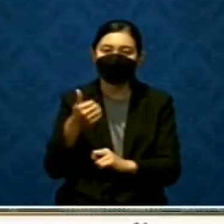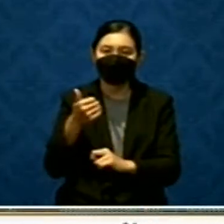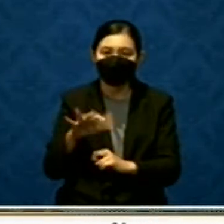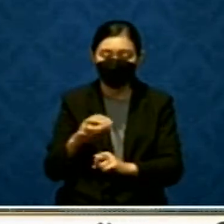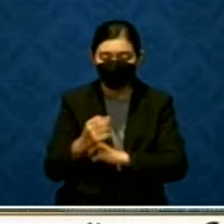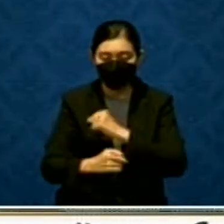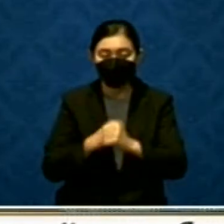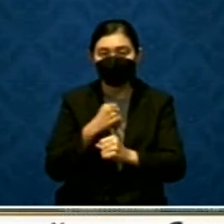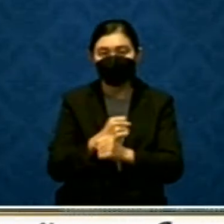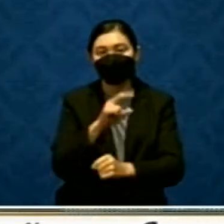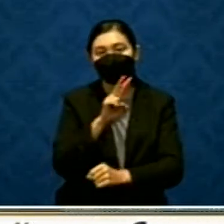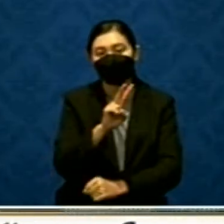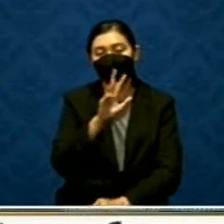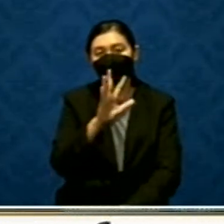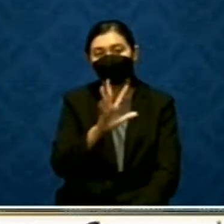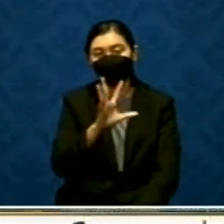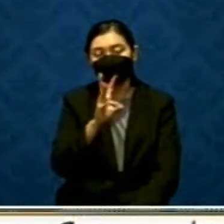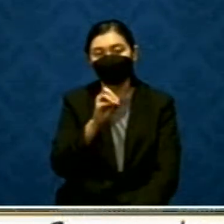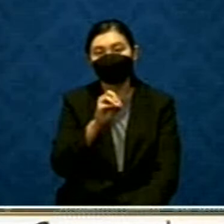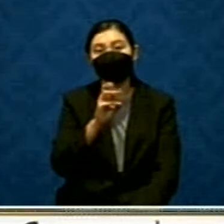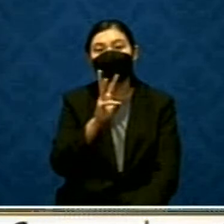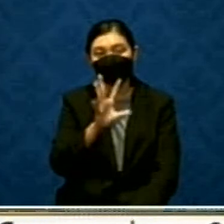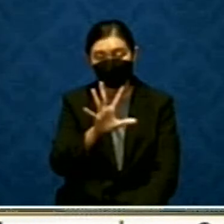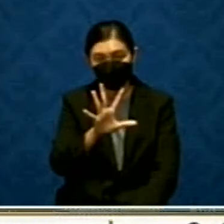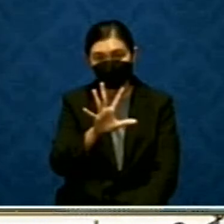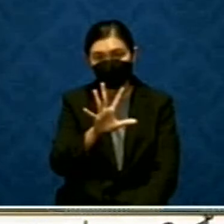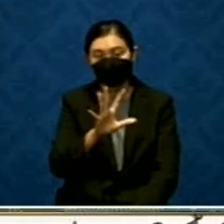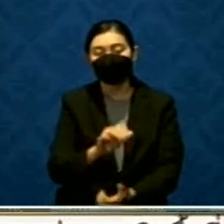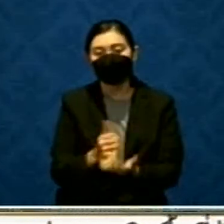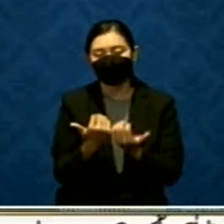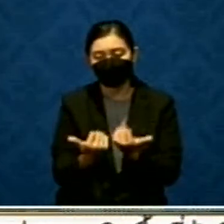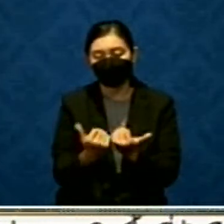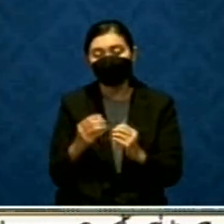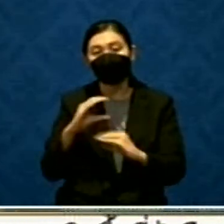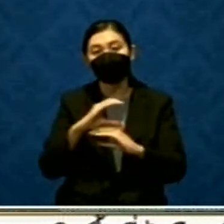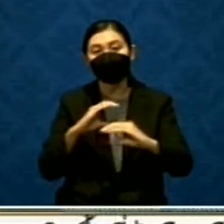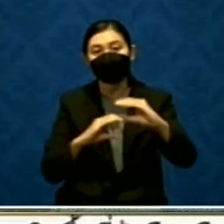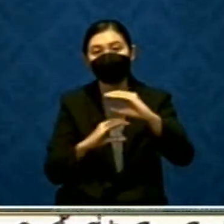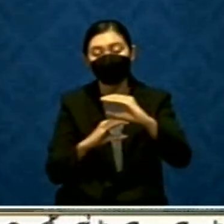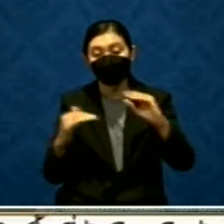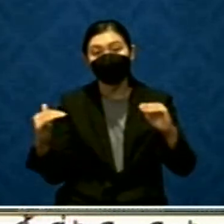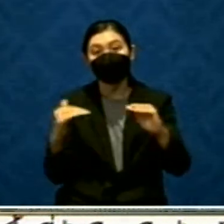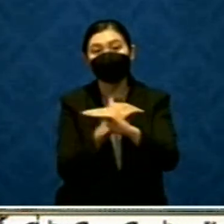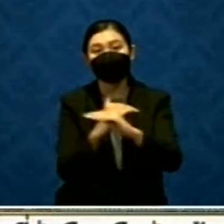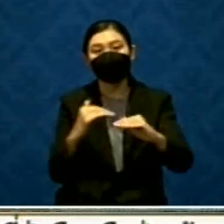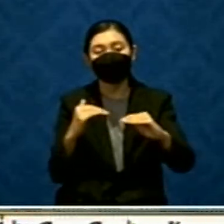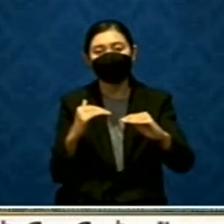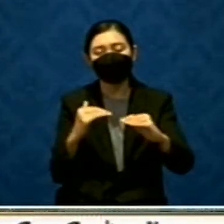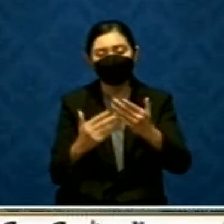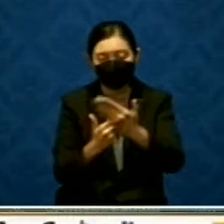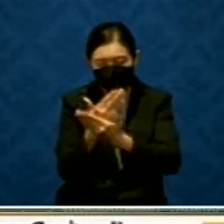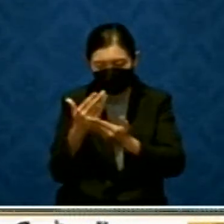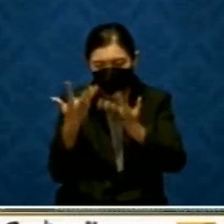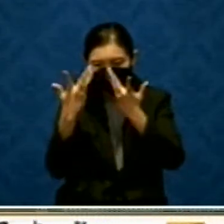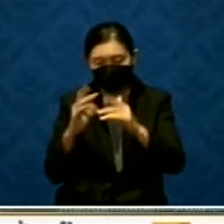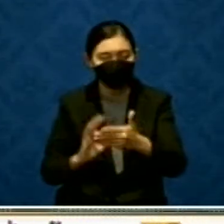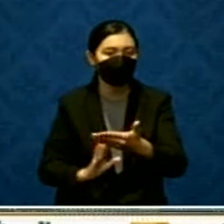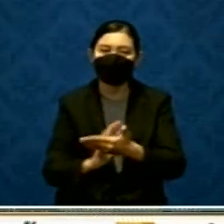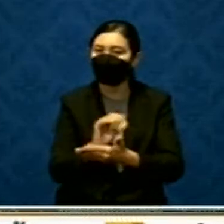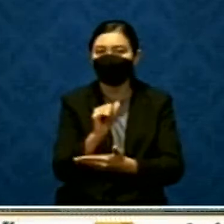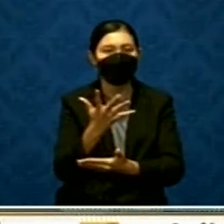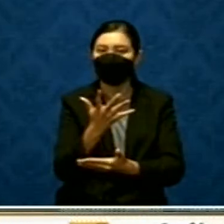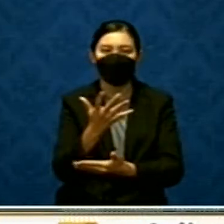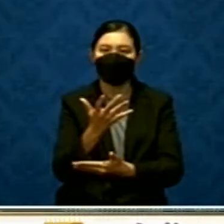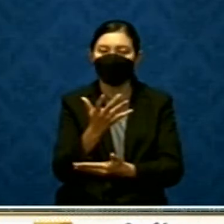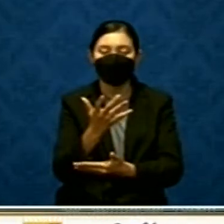2565ที่ผ่านมาเนี่ยโครงการขนาดใหญ่ของกระทรวงคมนาคมไม่ได้รับการพิจารณาเลยนะครับแล้วถูกจัดไปอยู่ในการ